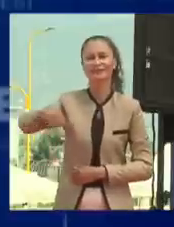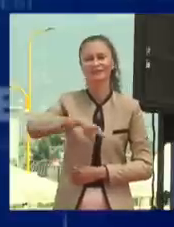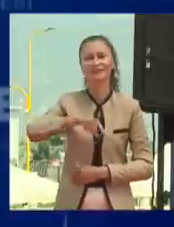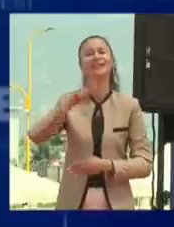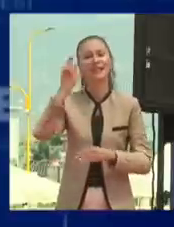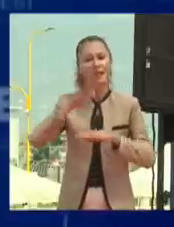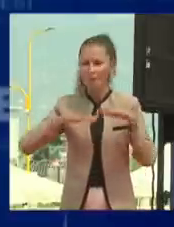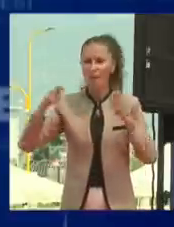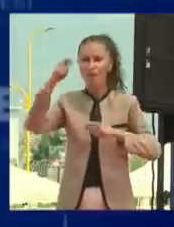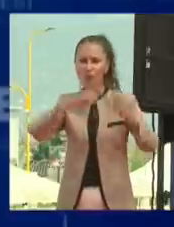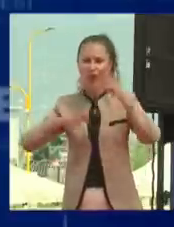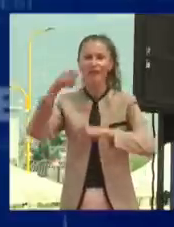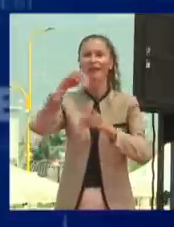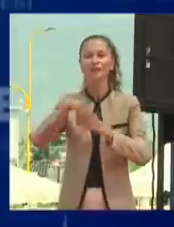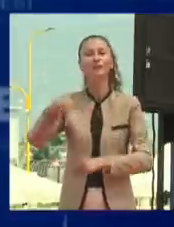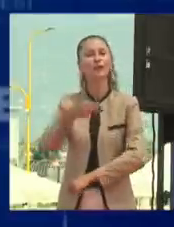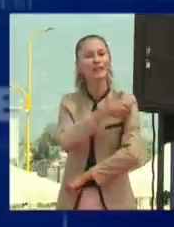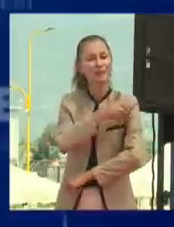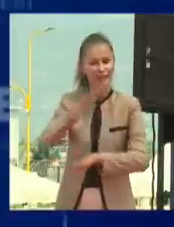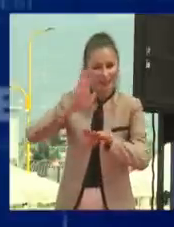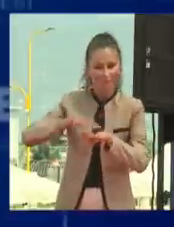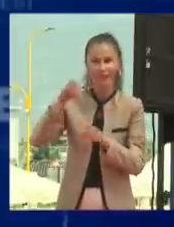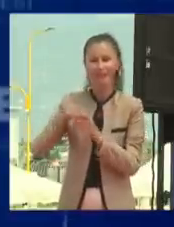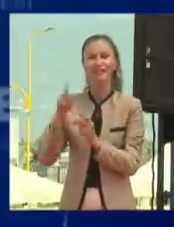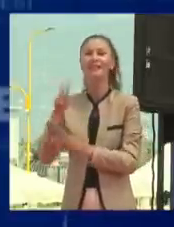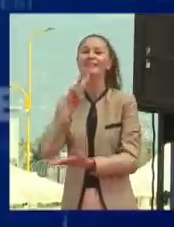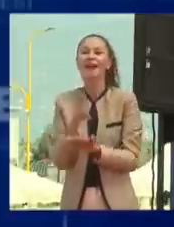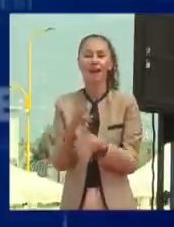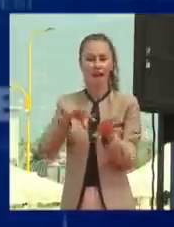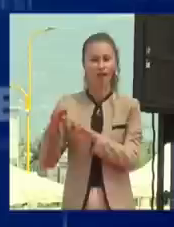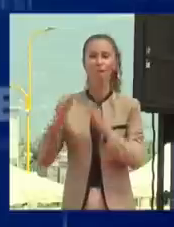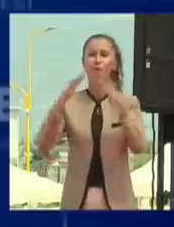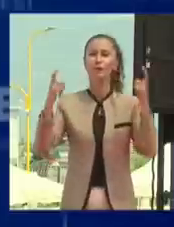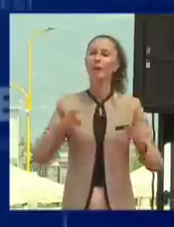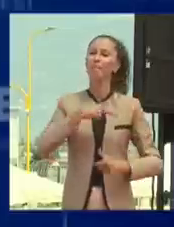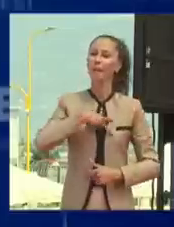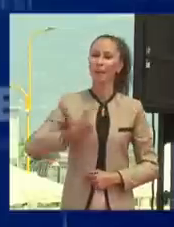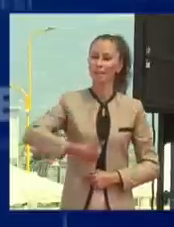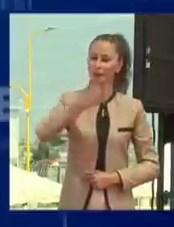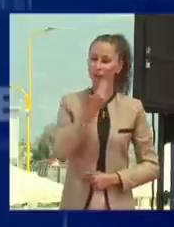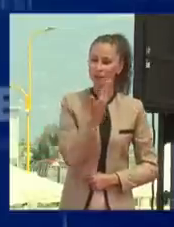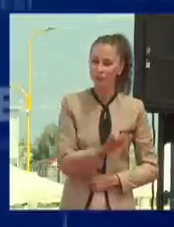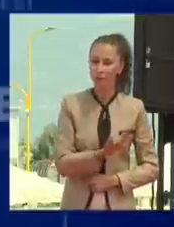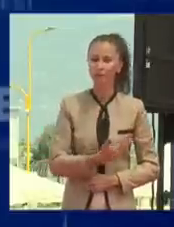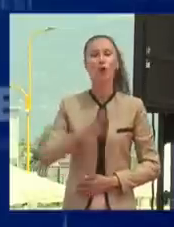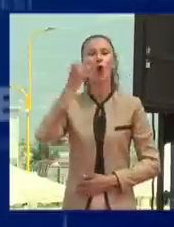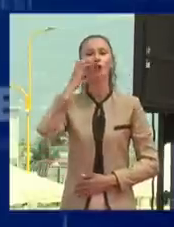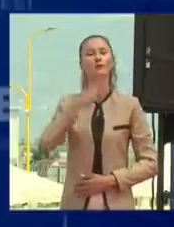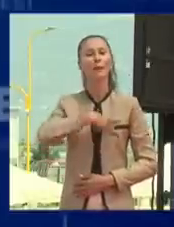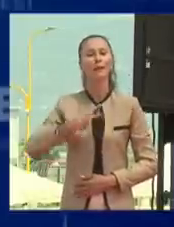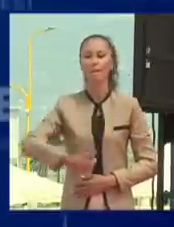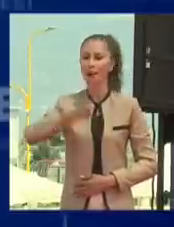yapan müteahhidinden, müteahhide bu hizmeti yapması için karar alan Büyükşehir Belediye Başkanımıza, Ödemiş